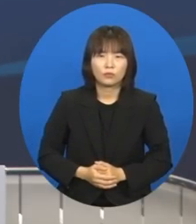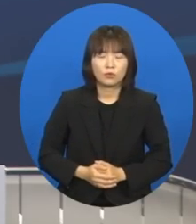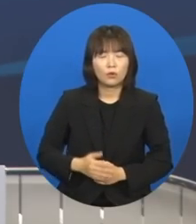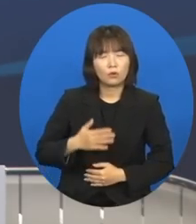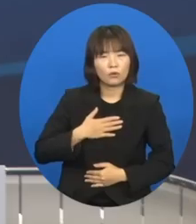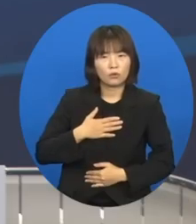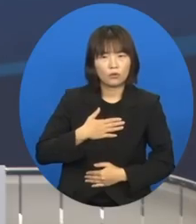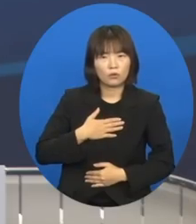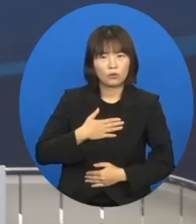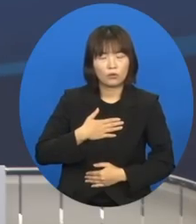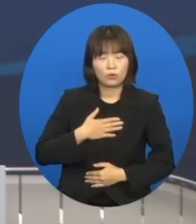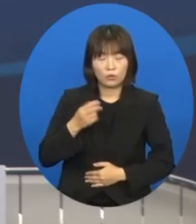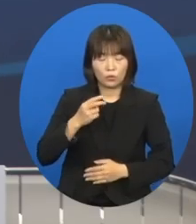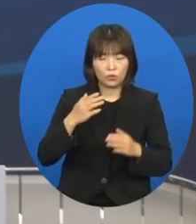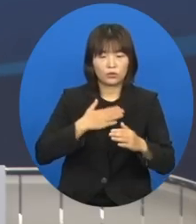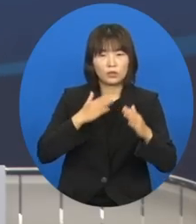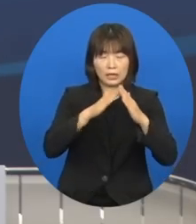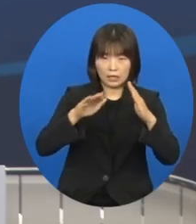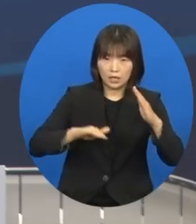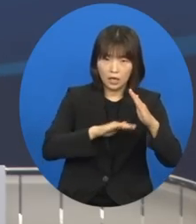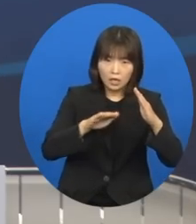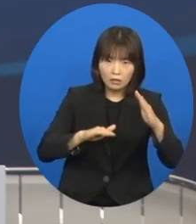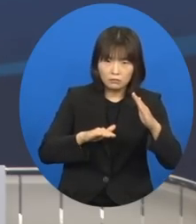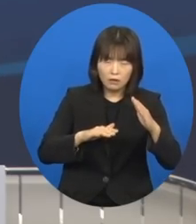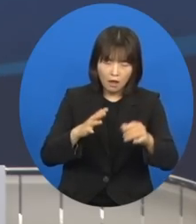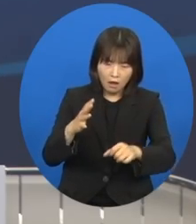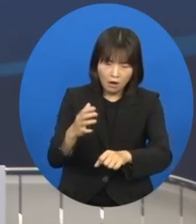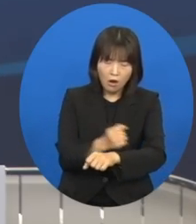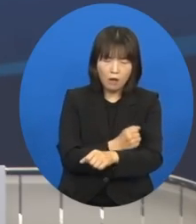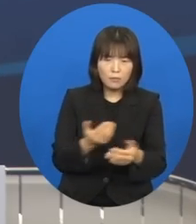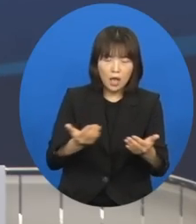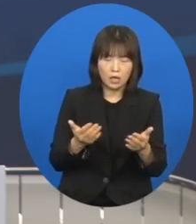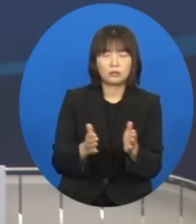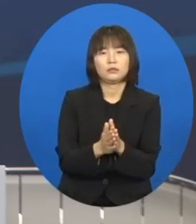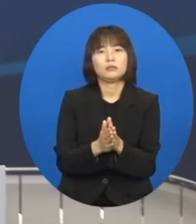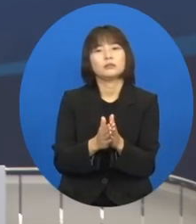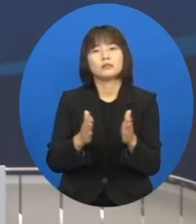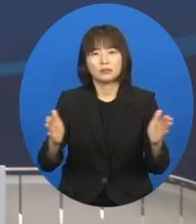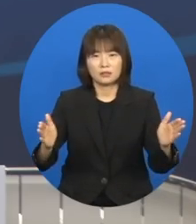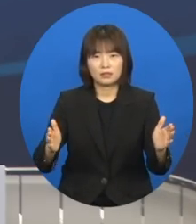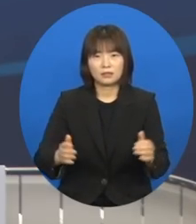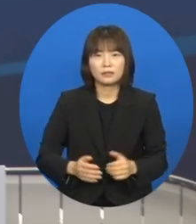저에게, 저희 가정에 엄청난 일이 진행이 됐어요.